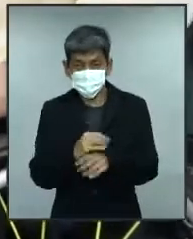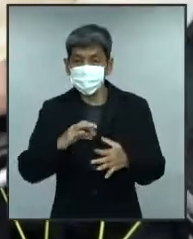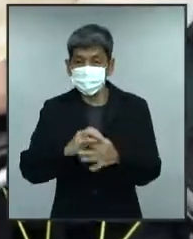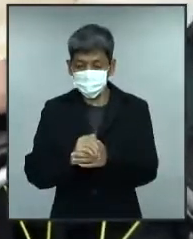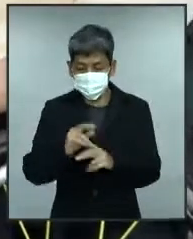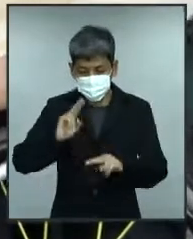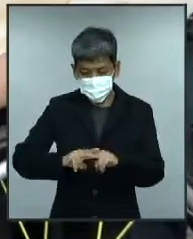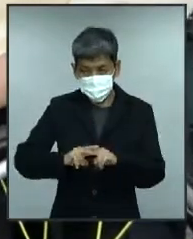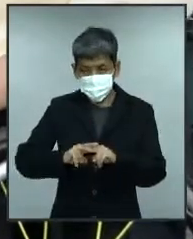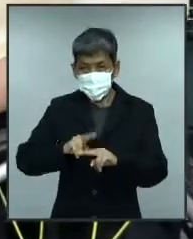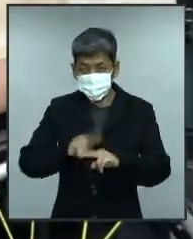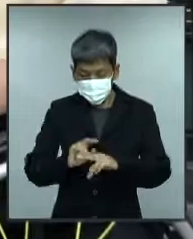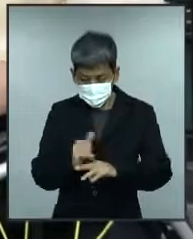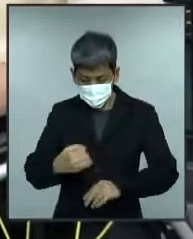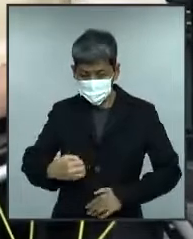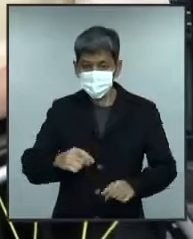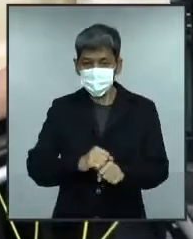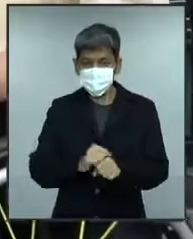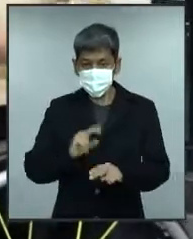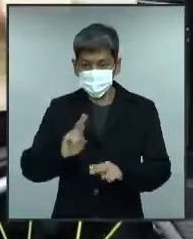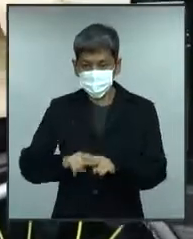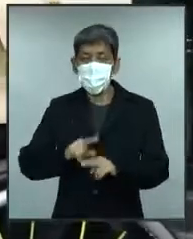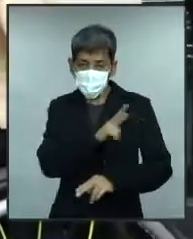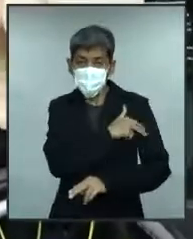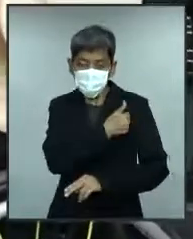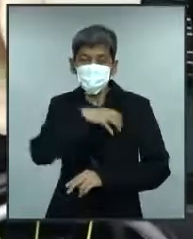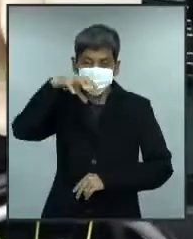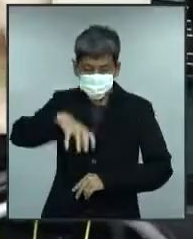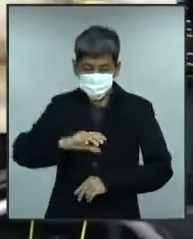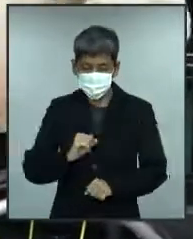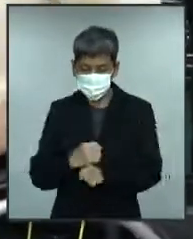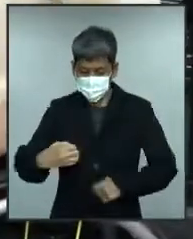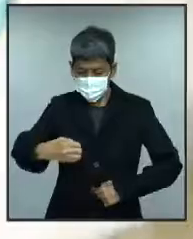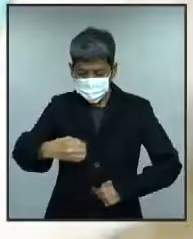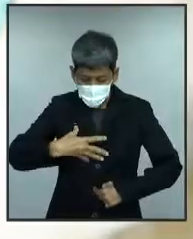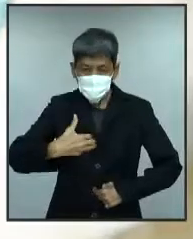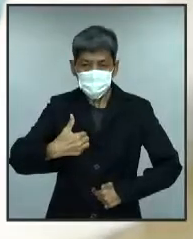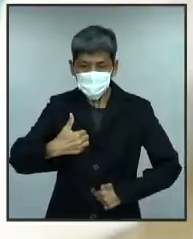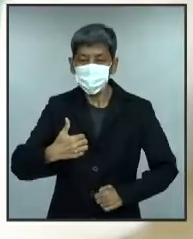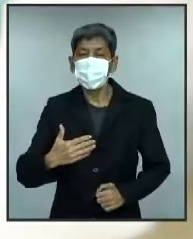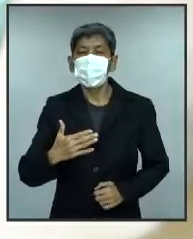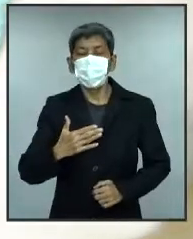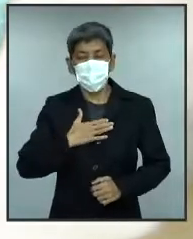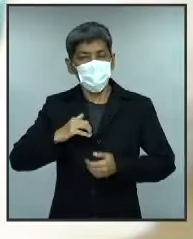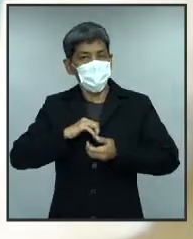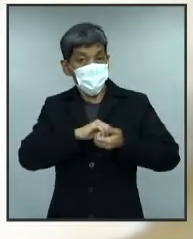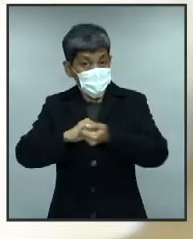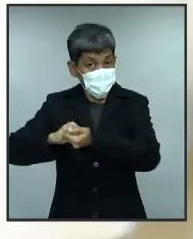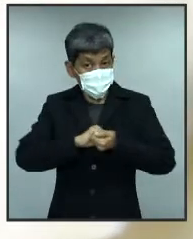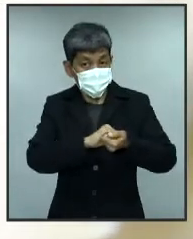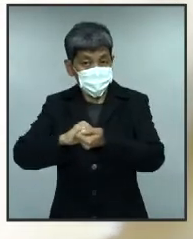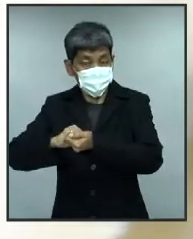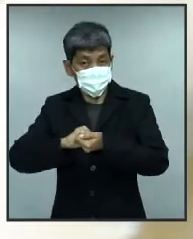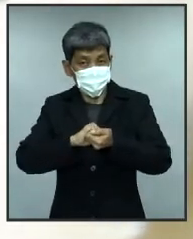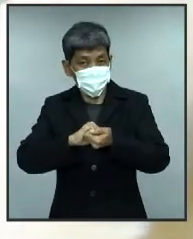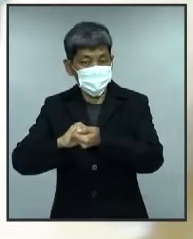งนะครับ รถเข็นเอ็กซเรย์ ที่ใช้ปรับ ในโรงพยาบาลเหรอ ใช่ใช่ใช่อันนั้นจะเราร่วมมีความร่วมมือกับท